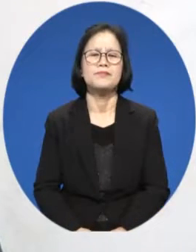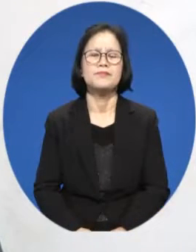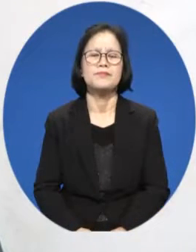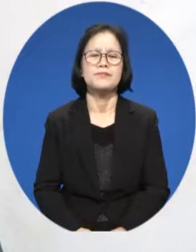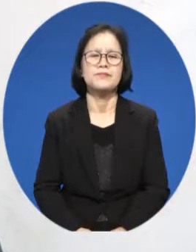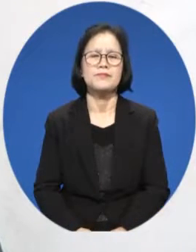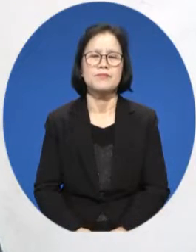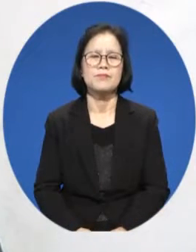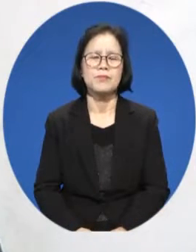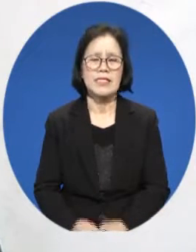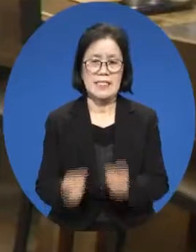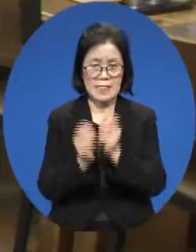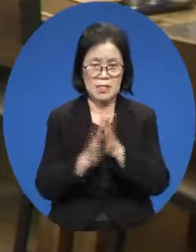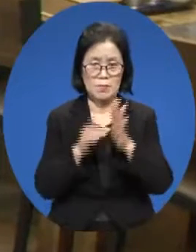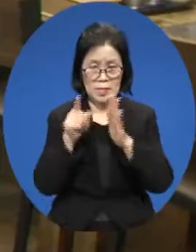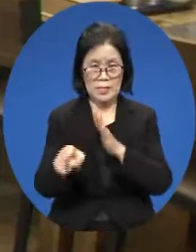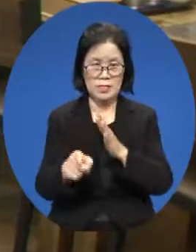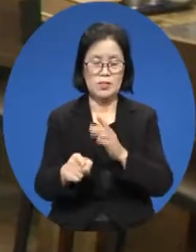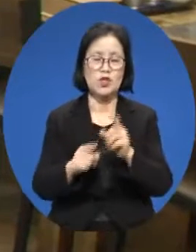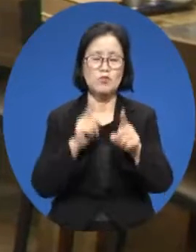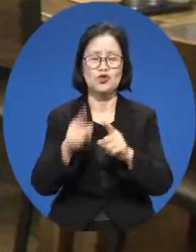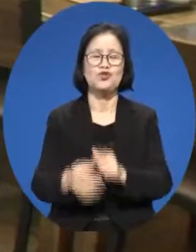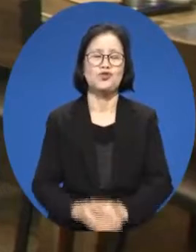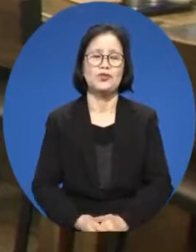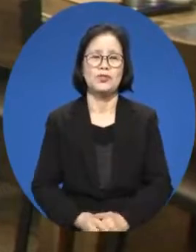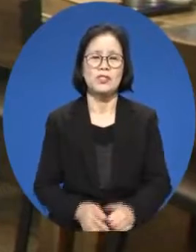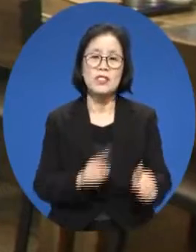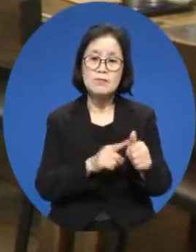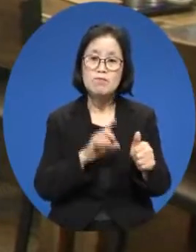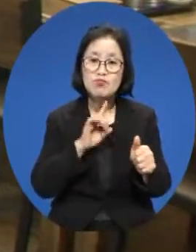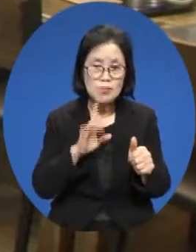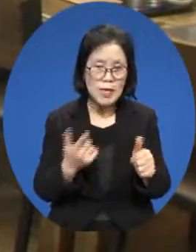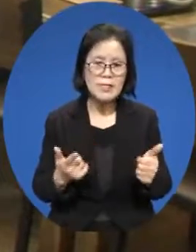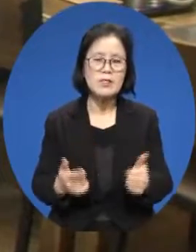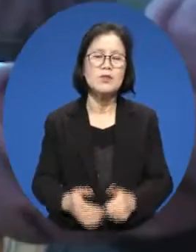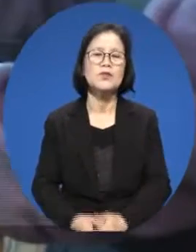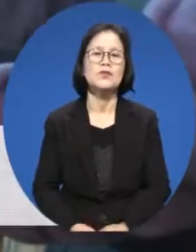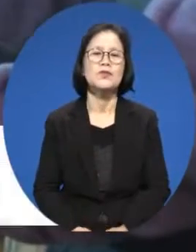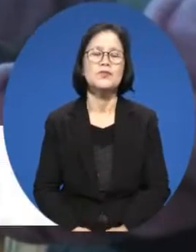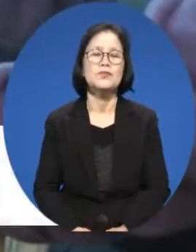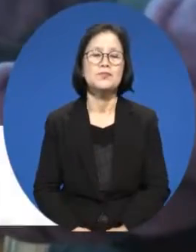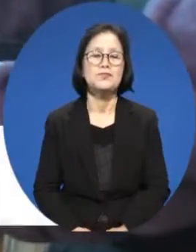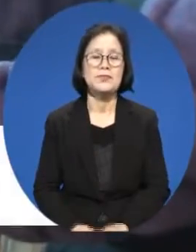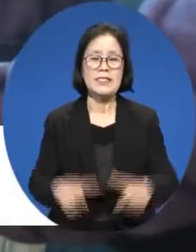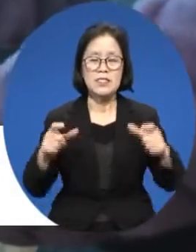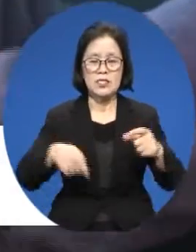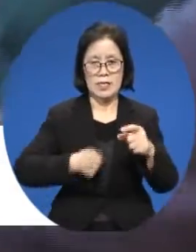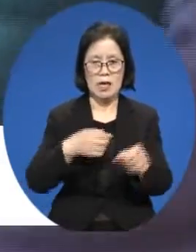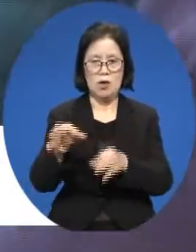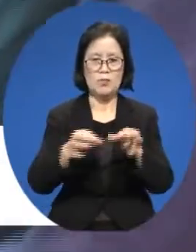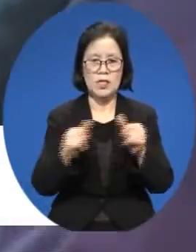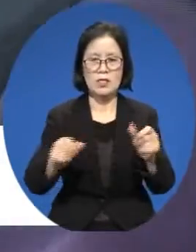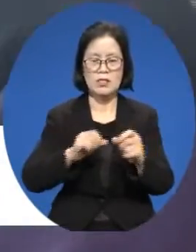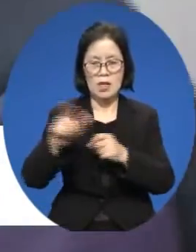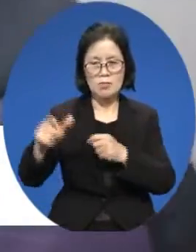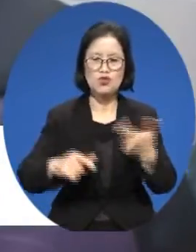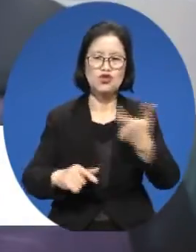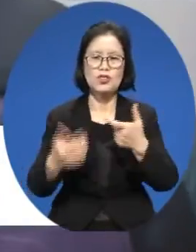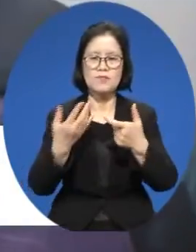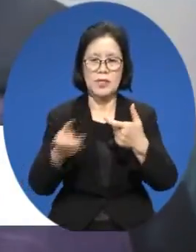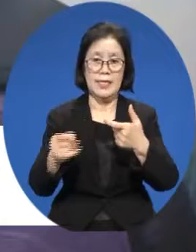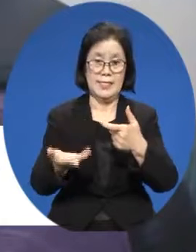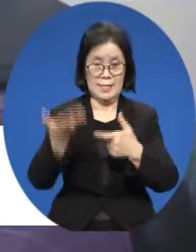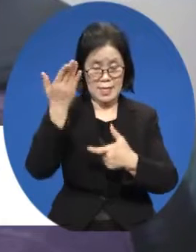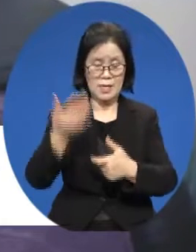주로 현장 접수로 해야 되는데. 김 씨만의 어려움이 아니었습니다. 이 지역 자영업자들 상당수가 60대